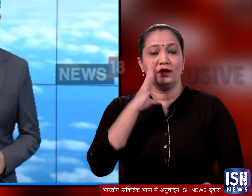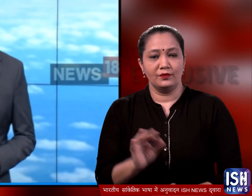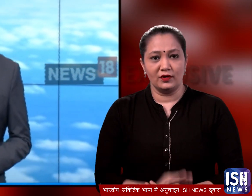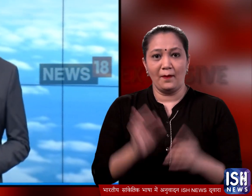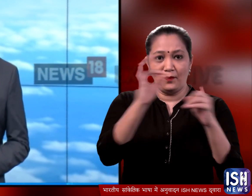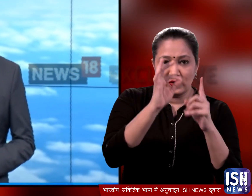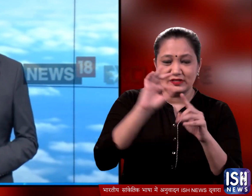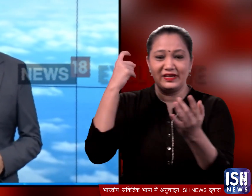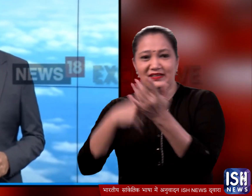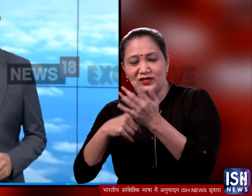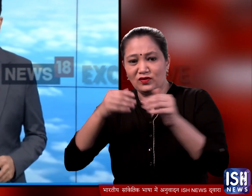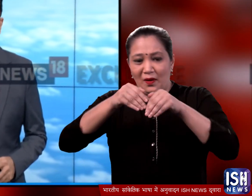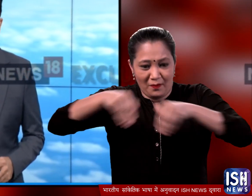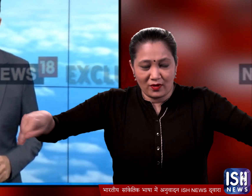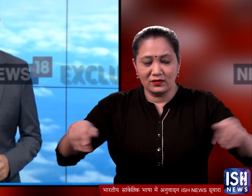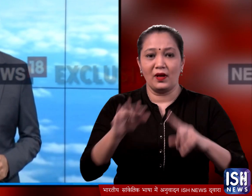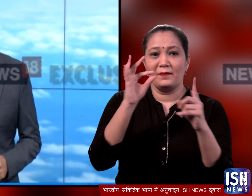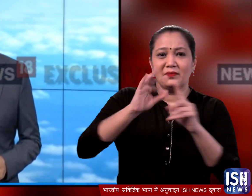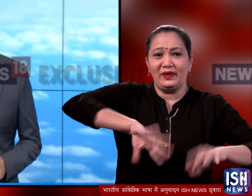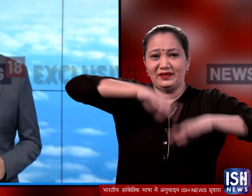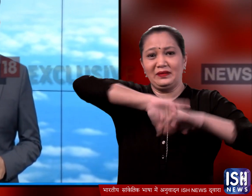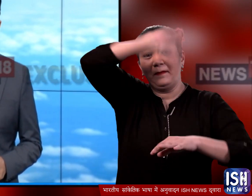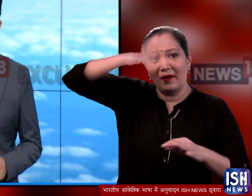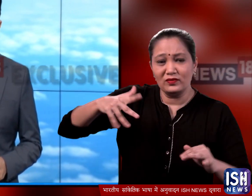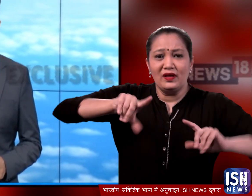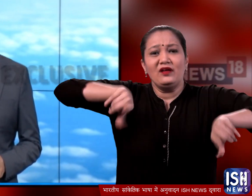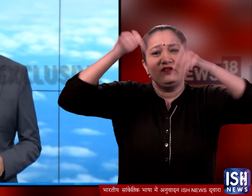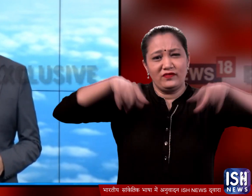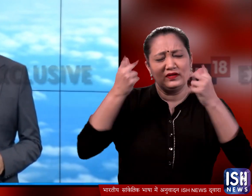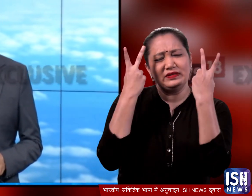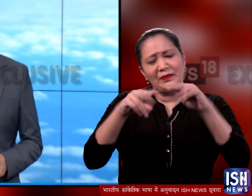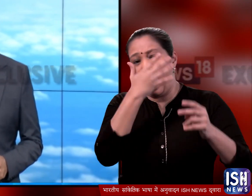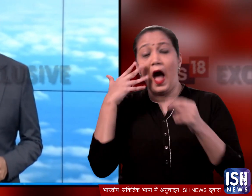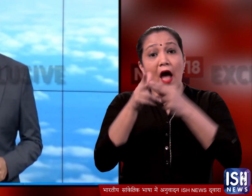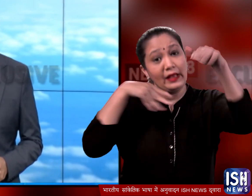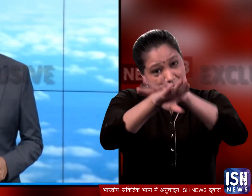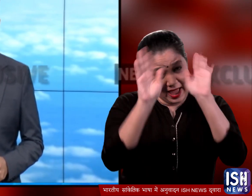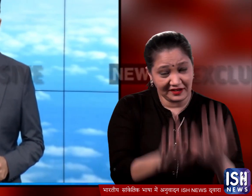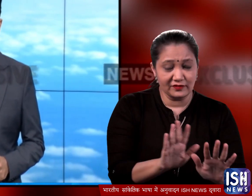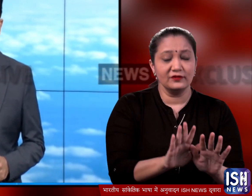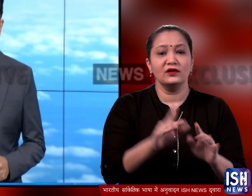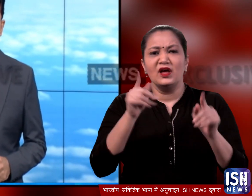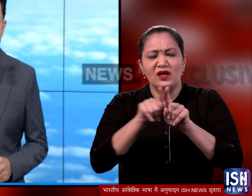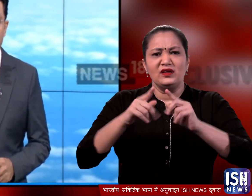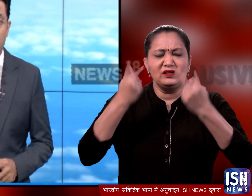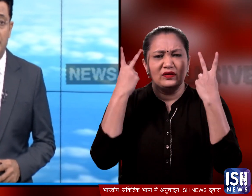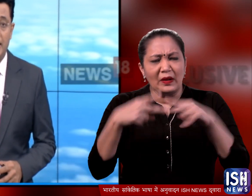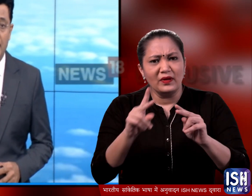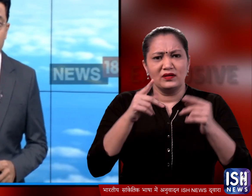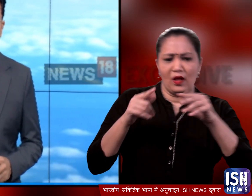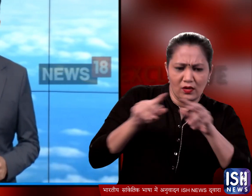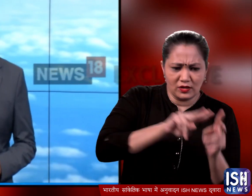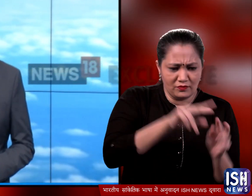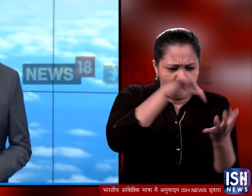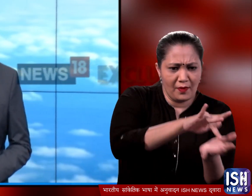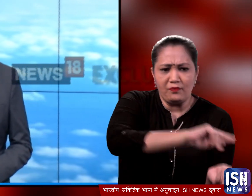बात यह कि पुंछ और राजौरी जिले के बॉर्डर पर पीर पंजाल की पहाड़ियों पर घने जंगल हैं, जिनमें आतंकी छिपे हुए हैं और वो जिस तरह से अपने